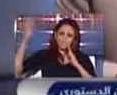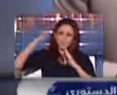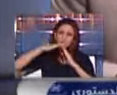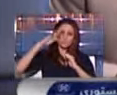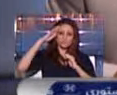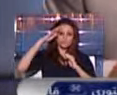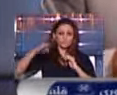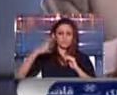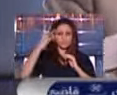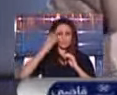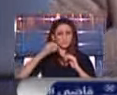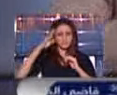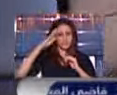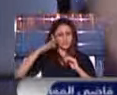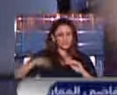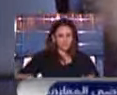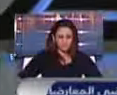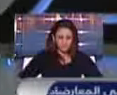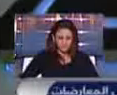جزيلا، تصبحوا على خير.